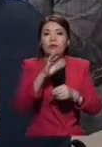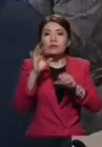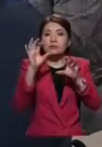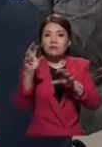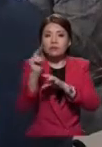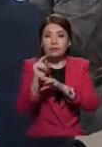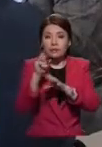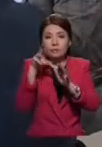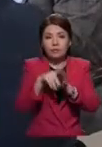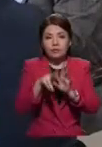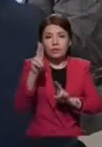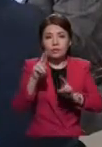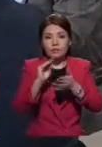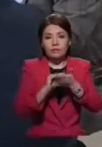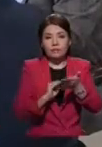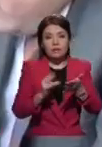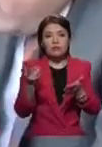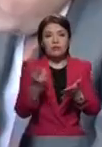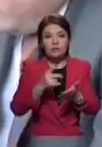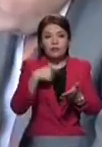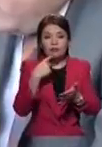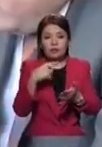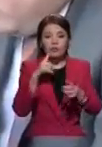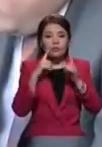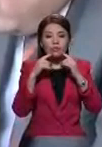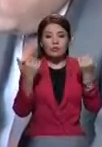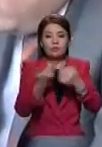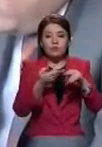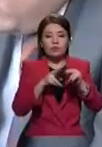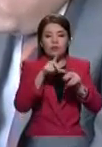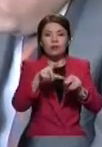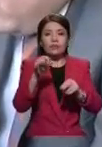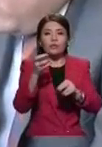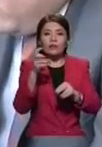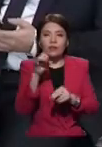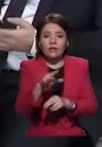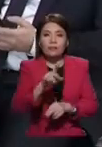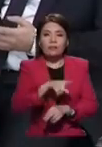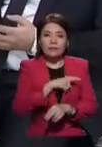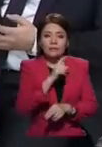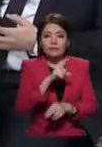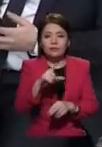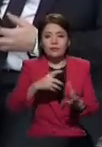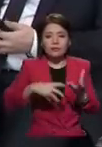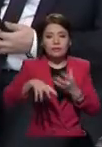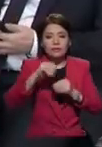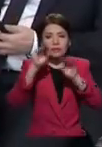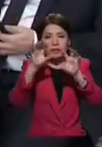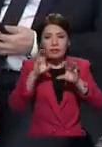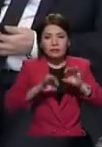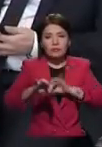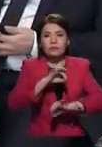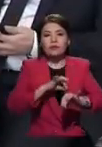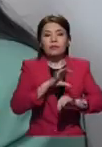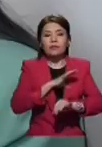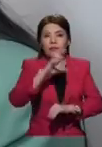осындай норма ұсынып отырғанын жеткізді. Жиында жауапты ведомство өкілдері мен депутаттар және мамандар заңды жан-жақты талқыға салды. Мемлекет